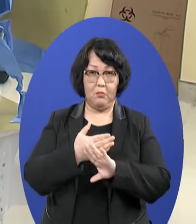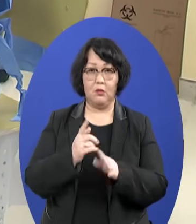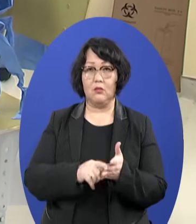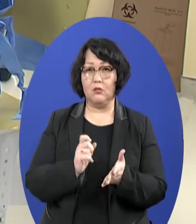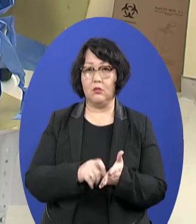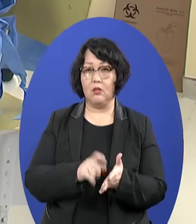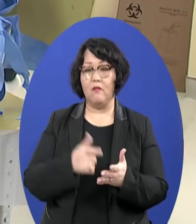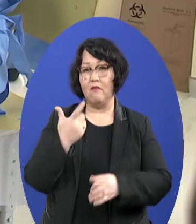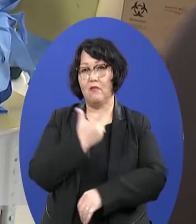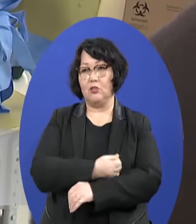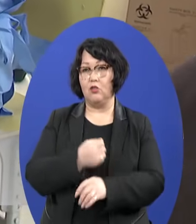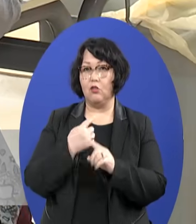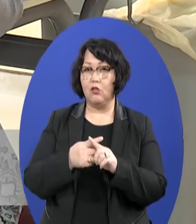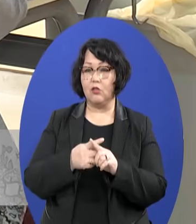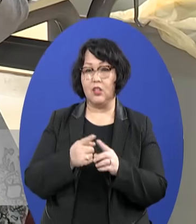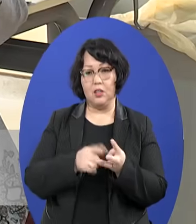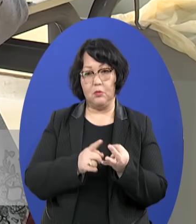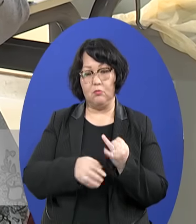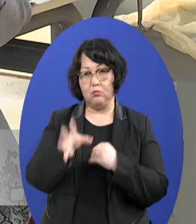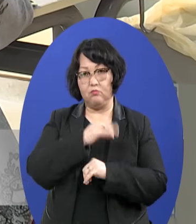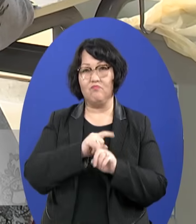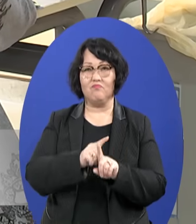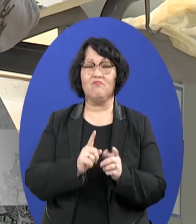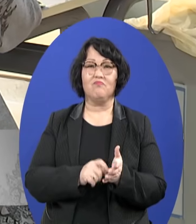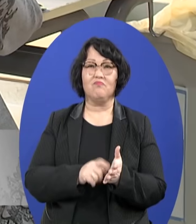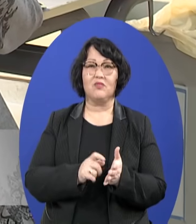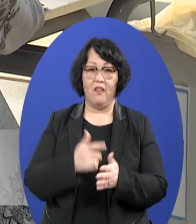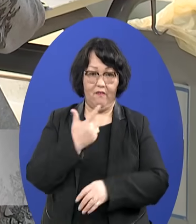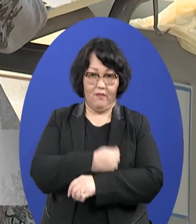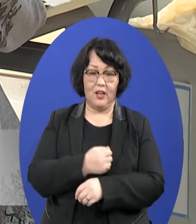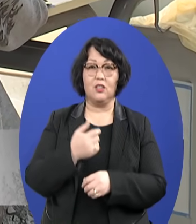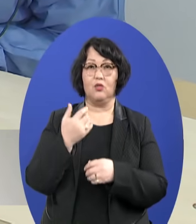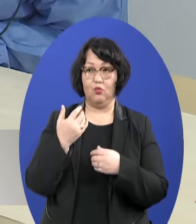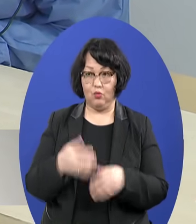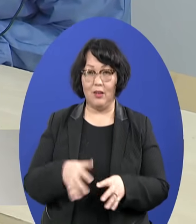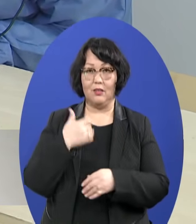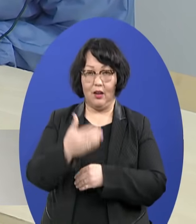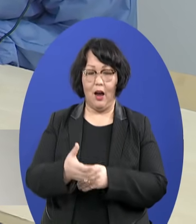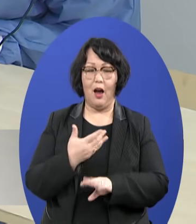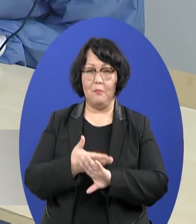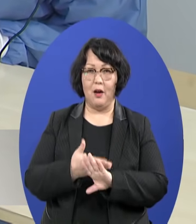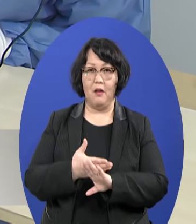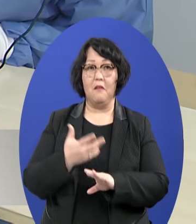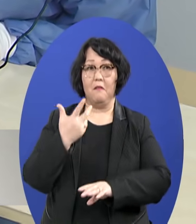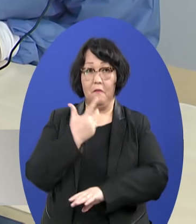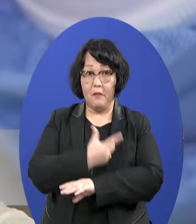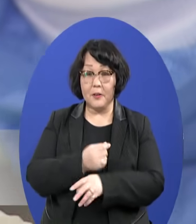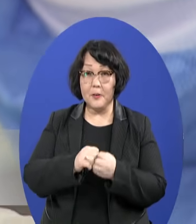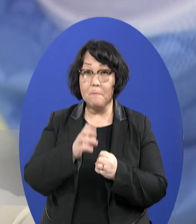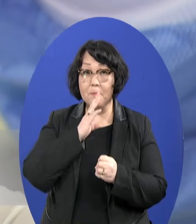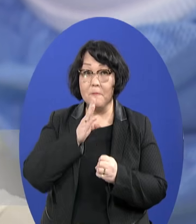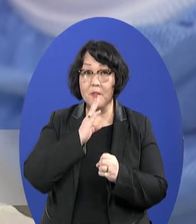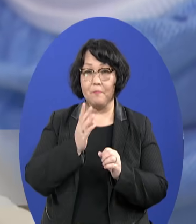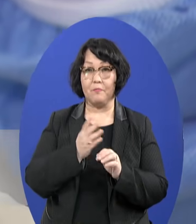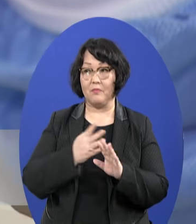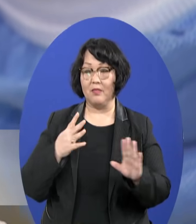вакцины хориглох заалтыг чанд мөрдгөн чухал байна. Мөн вакцин хийлэх гэж байхдаа ч халдвар авах эрсдэлтэй. Учир нь вакцины